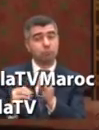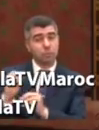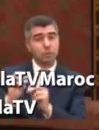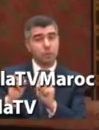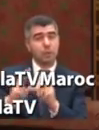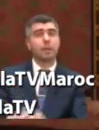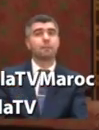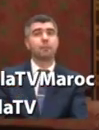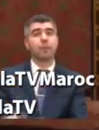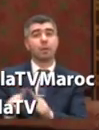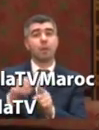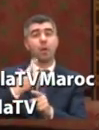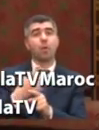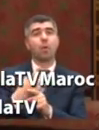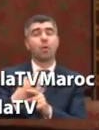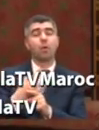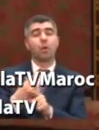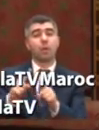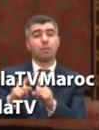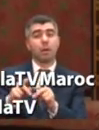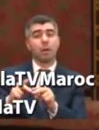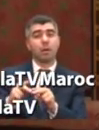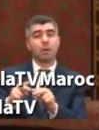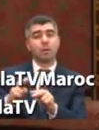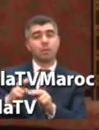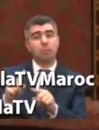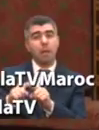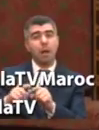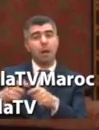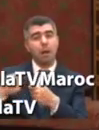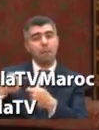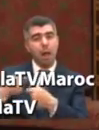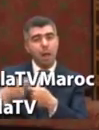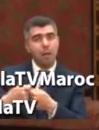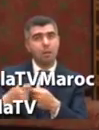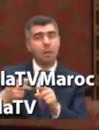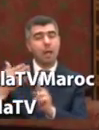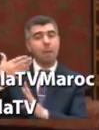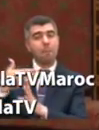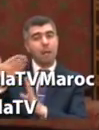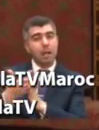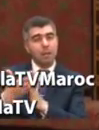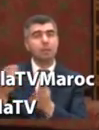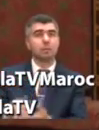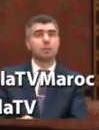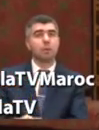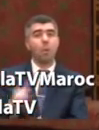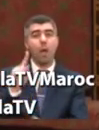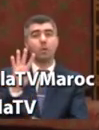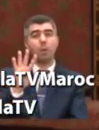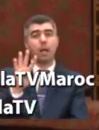بحال دابا الفواكه الحمراء هذا العام في الاكسبور ديالها طلع ب 38%، البطاطس هذا العام 41000